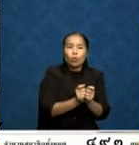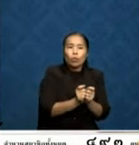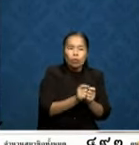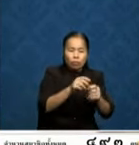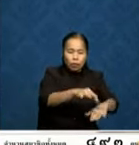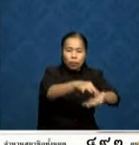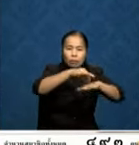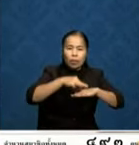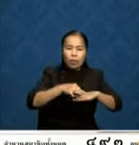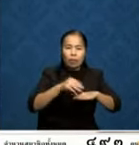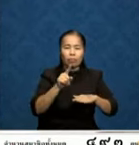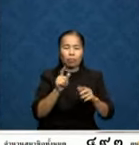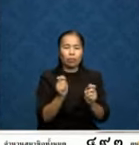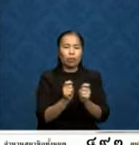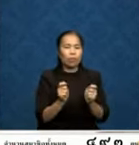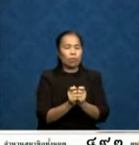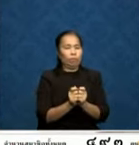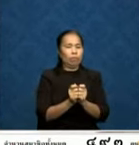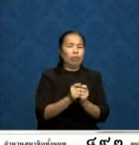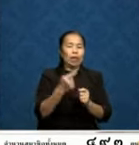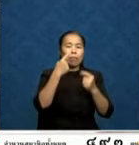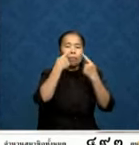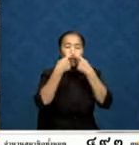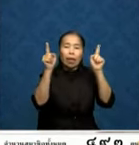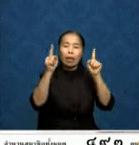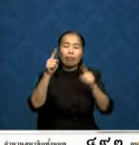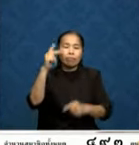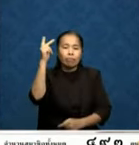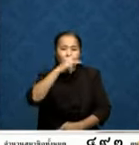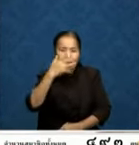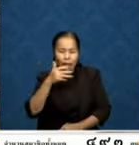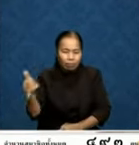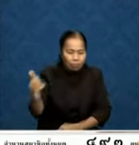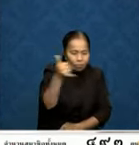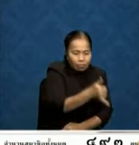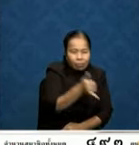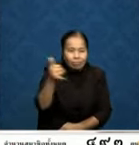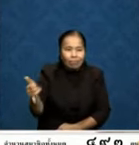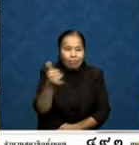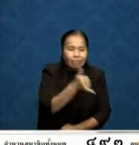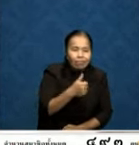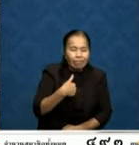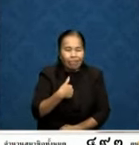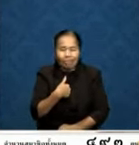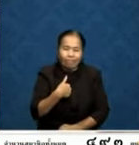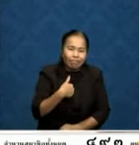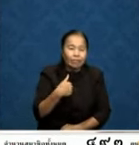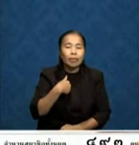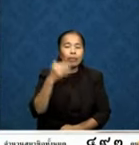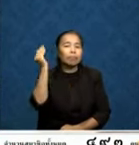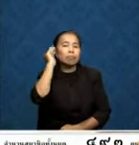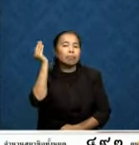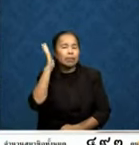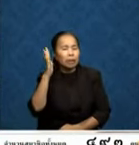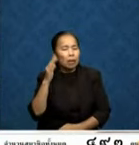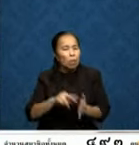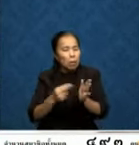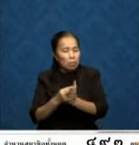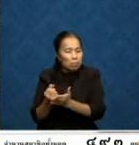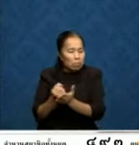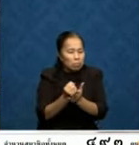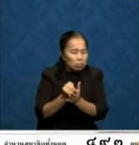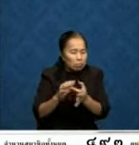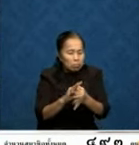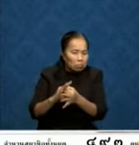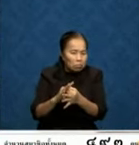มาเป็นคณะกรรมการนี้คือมันองค์พระมาพูดก็ไม่เชื่อครับว่าจะไม่เอื้อประโยชน์ให้ที่ทำ